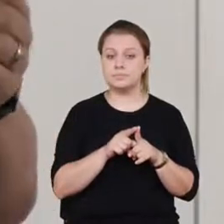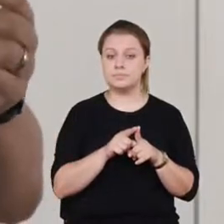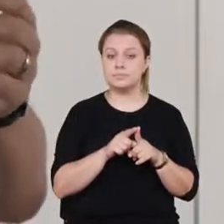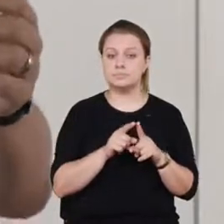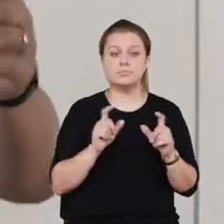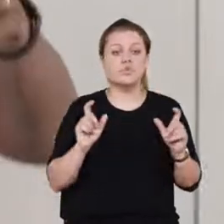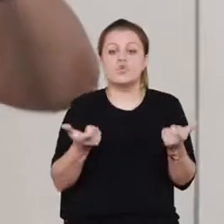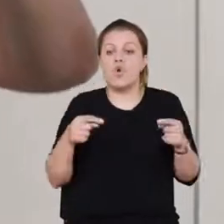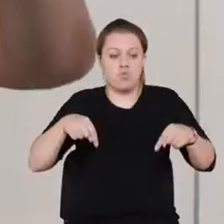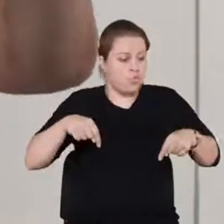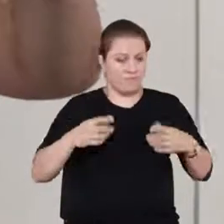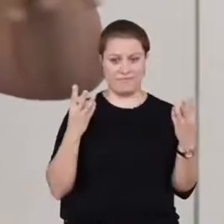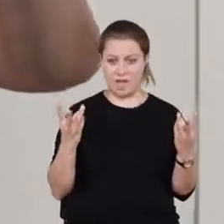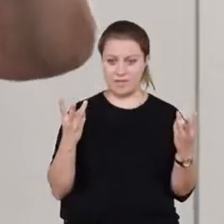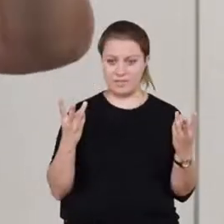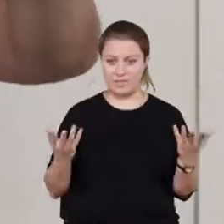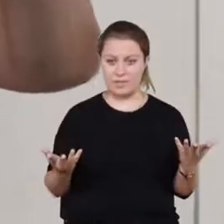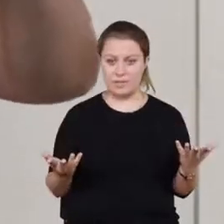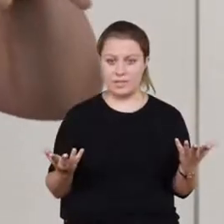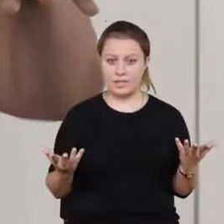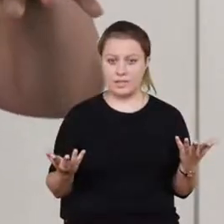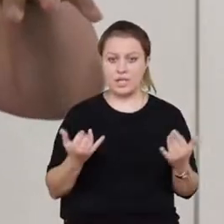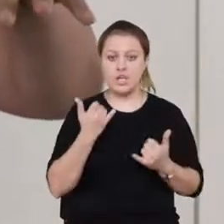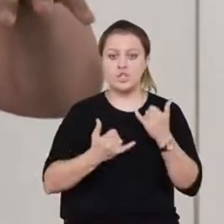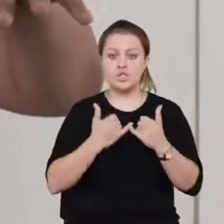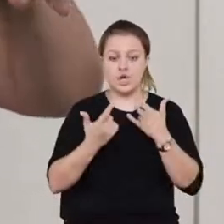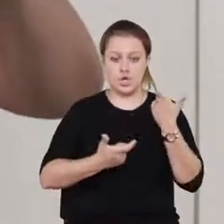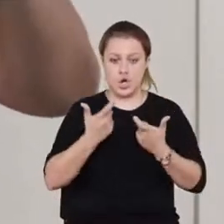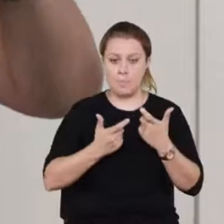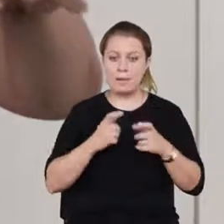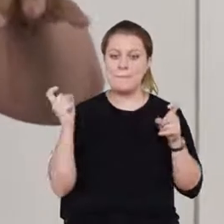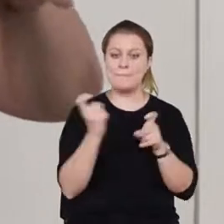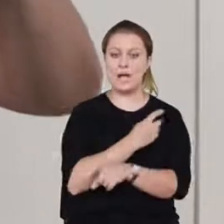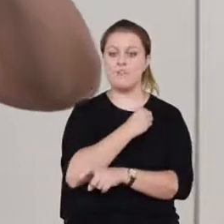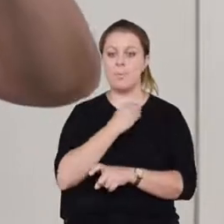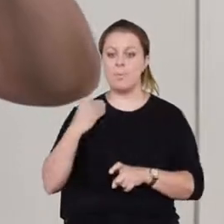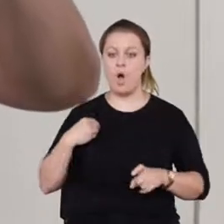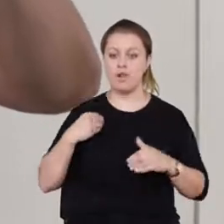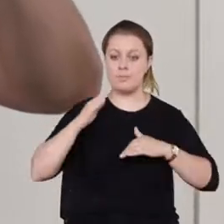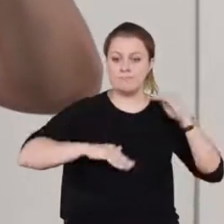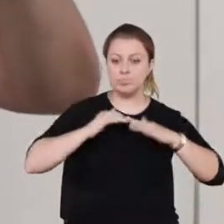co tutaj jest ważniejsze? Znaczy, czy jeżeli zbudujemy własne państwo polskie i ono będzie